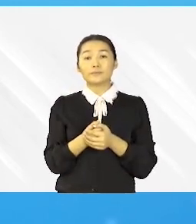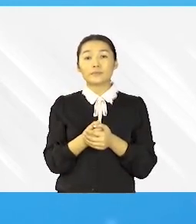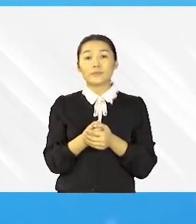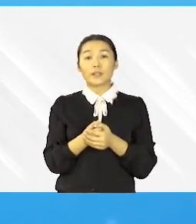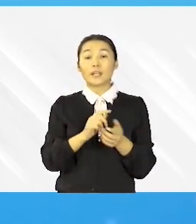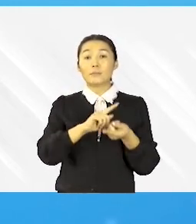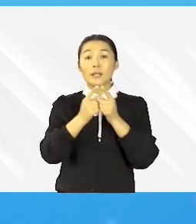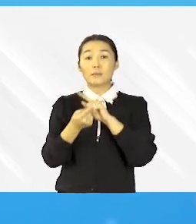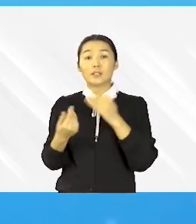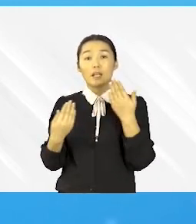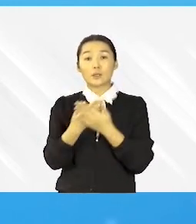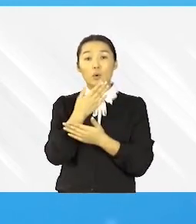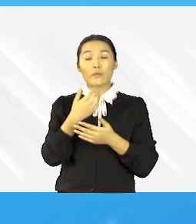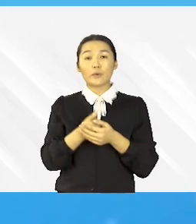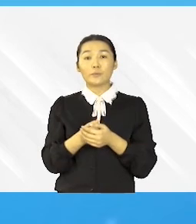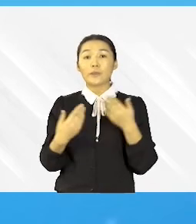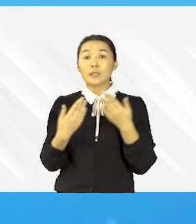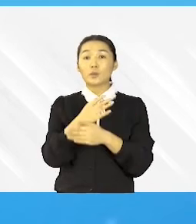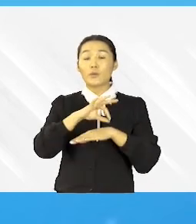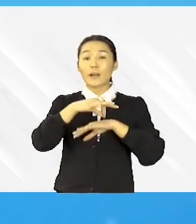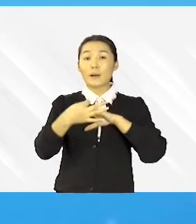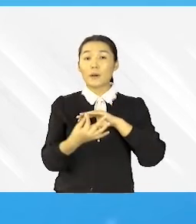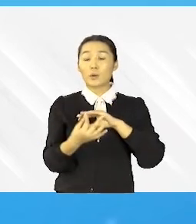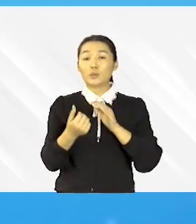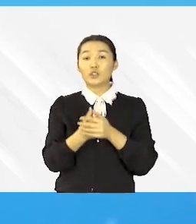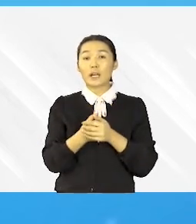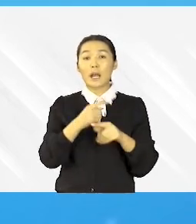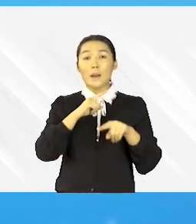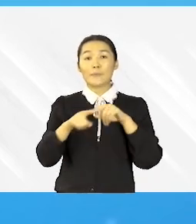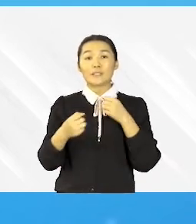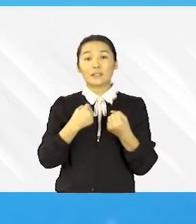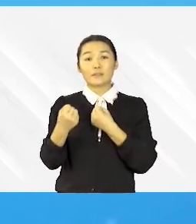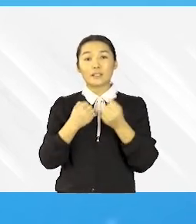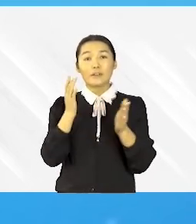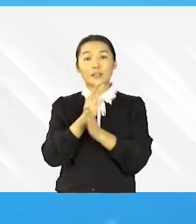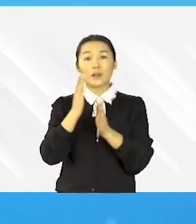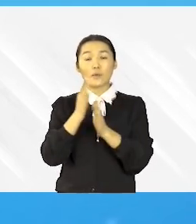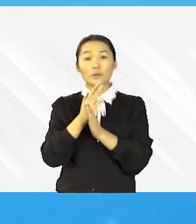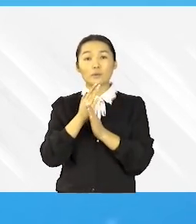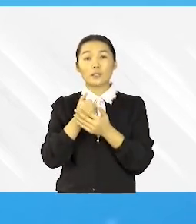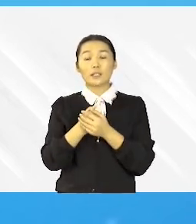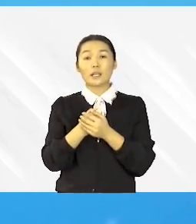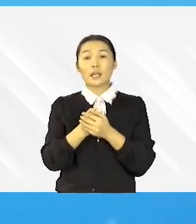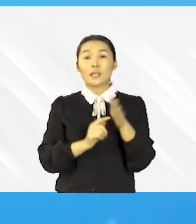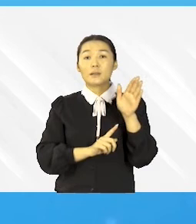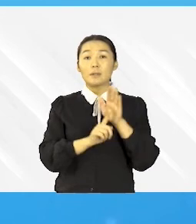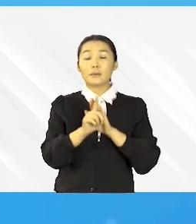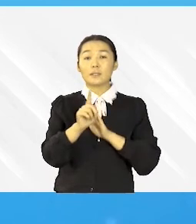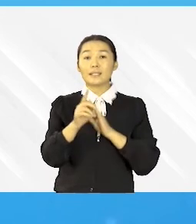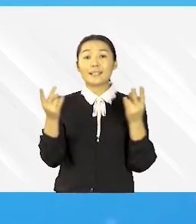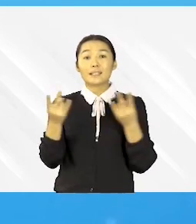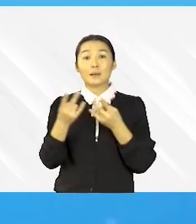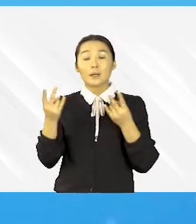и приобретает новую. Новая оболочка личинки быстро отвердевает на воздухе и приобретает необходимую для защиты